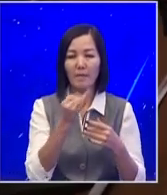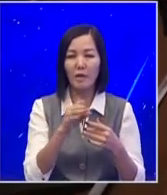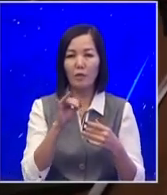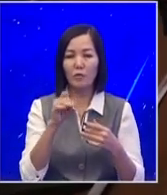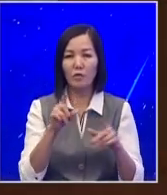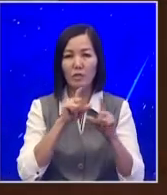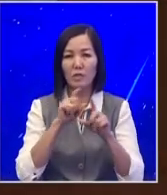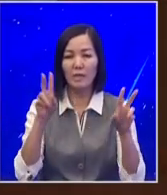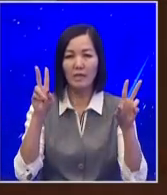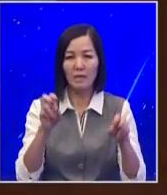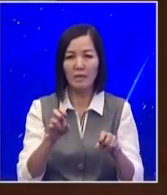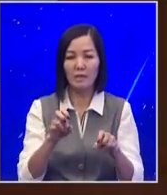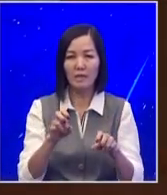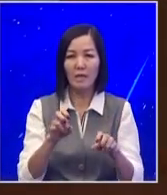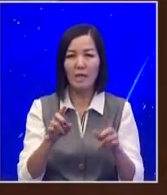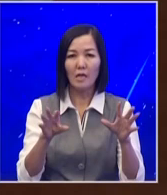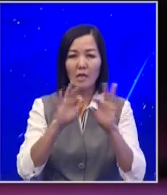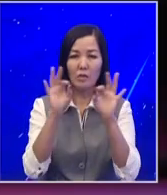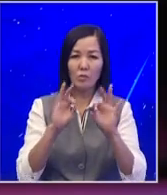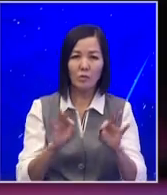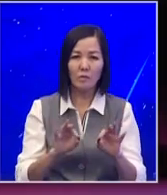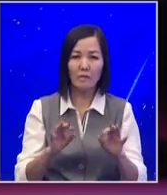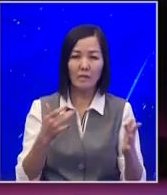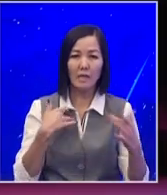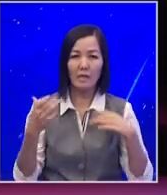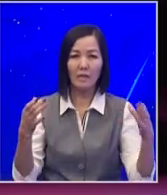Алматинского театра традиционного искусства «Алатау».